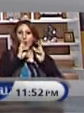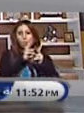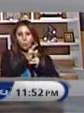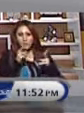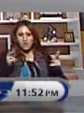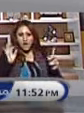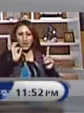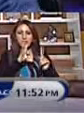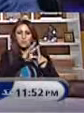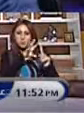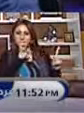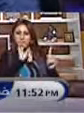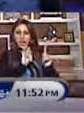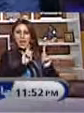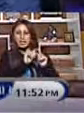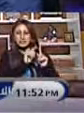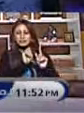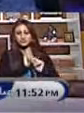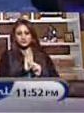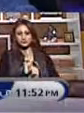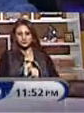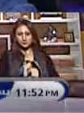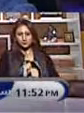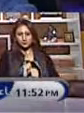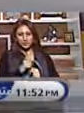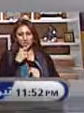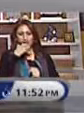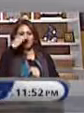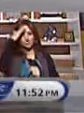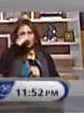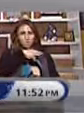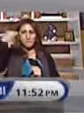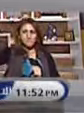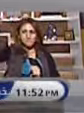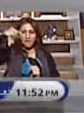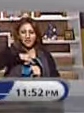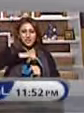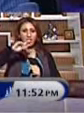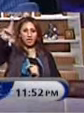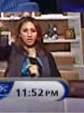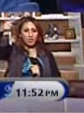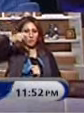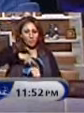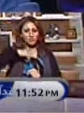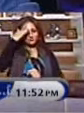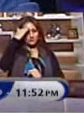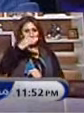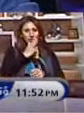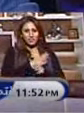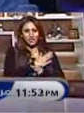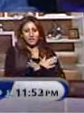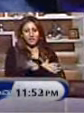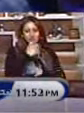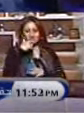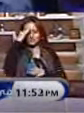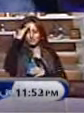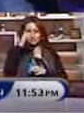اهلا وسهلا الحمد لله على السلام انا عارف وشاكر ان حضك جاي من المطار على على طول يعني يعني الانسان عندما يرى